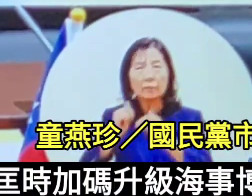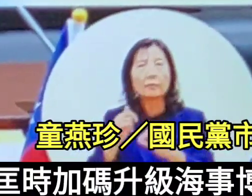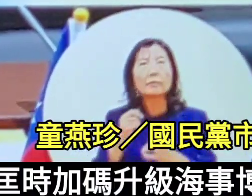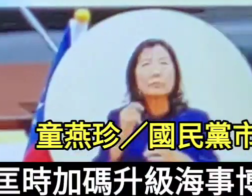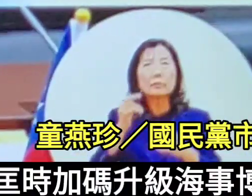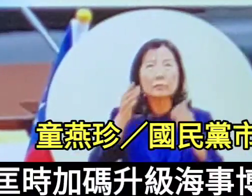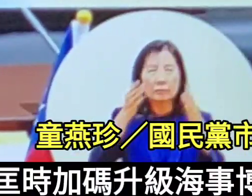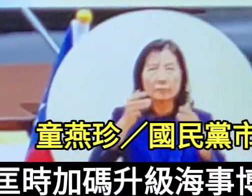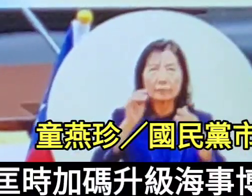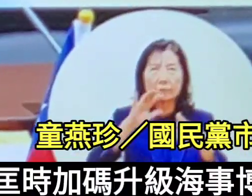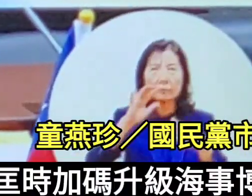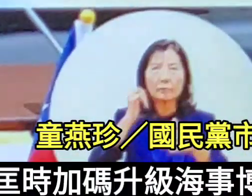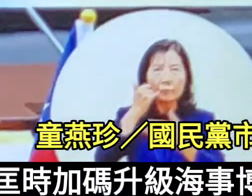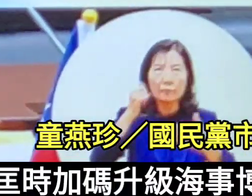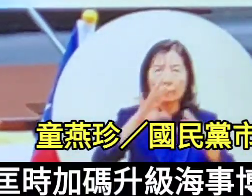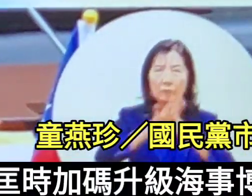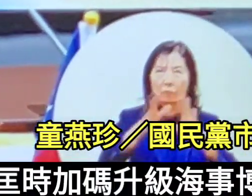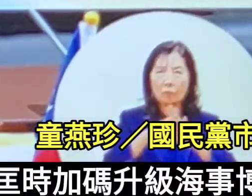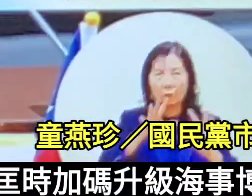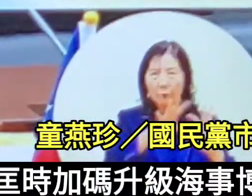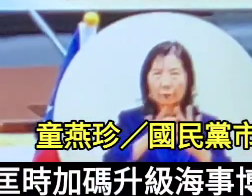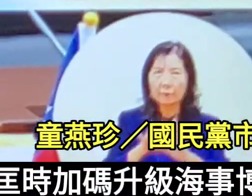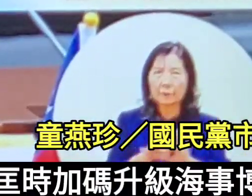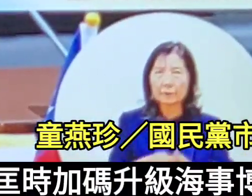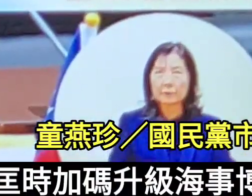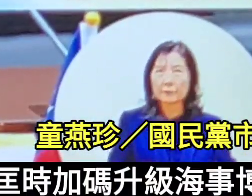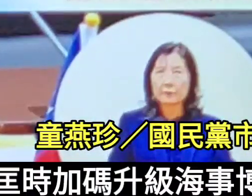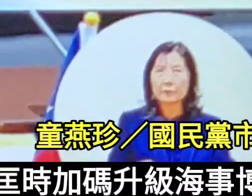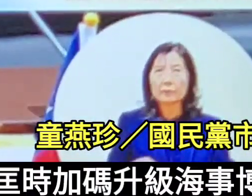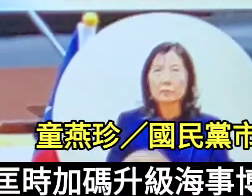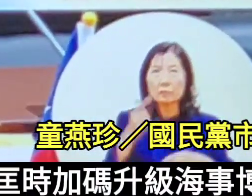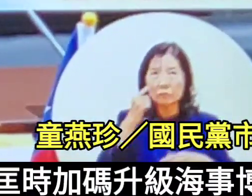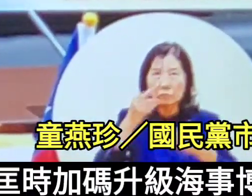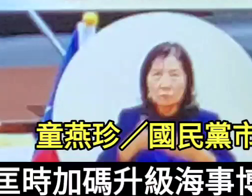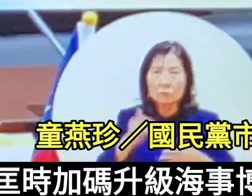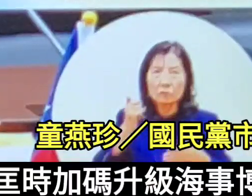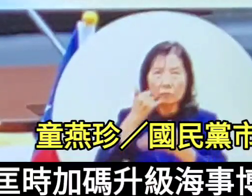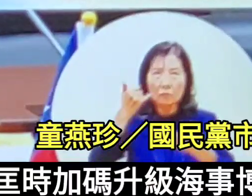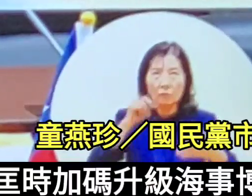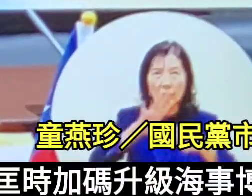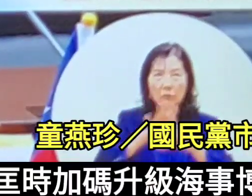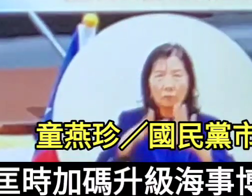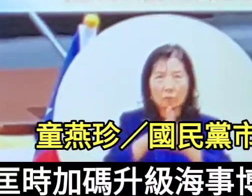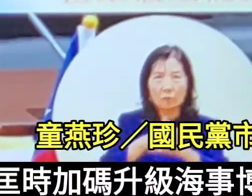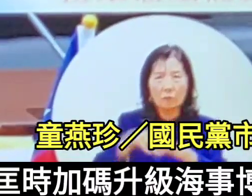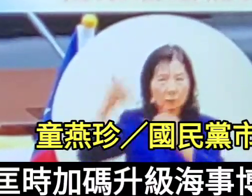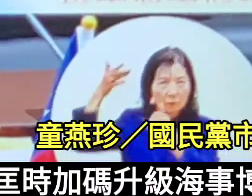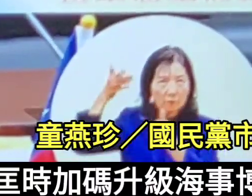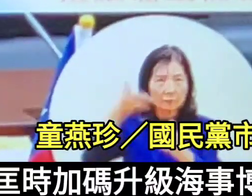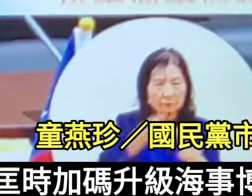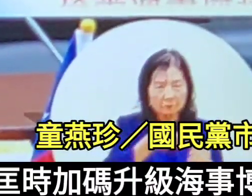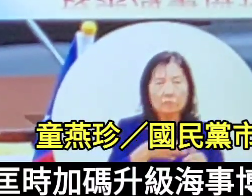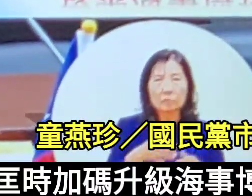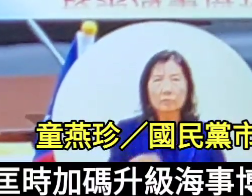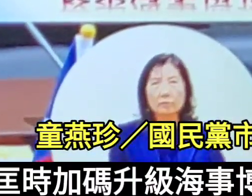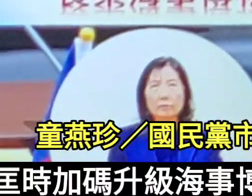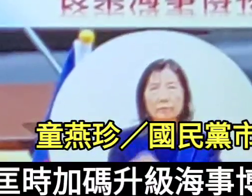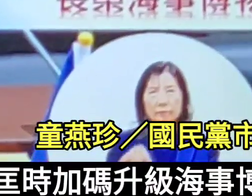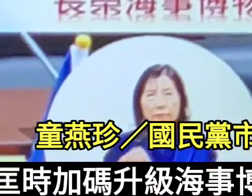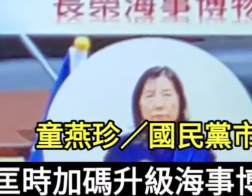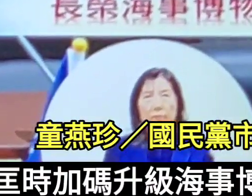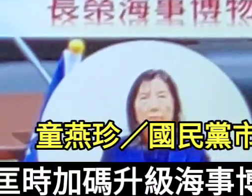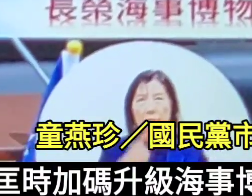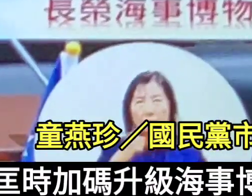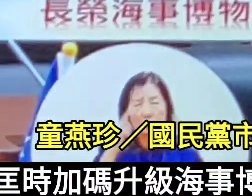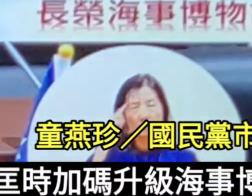海洋文化的兴趣跟关怀，还有就是能够重视海洋文化的传承，啊，所以本席认